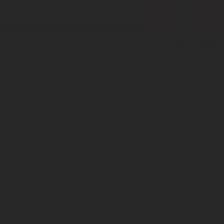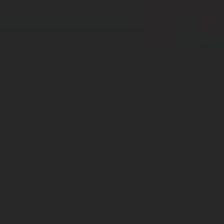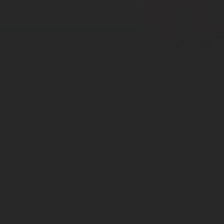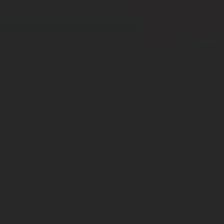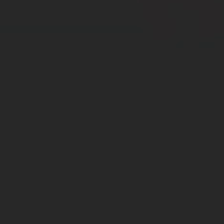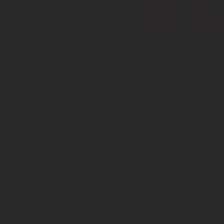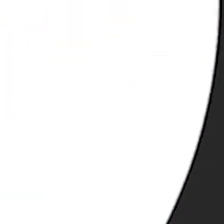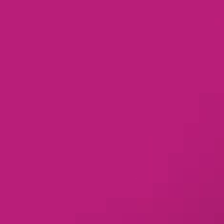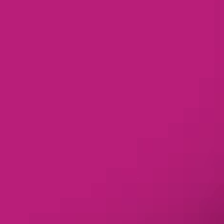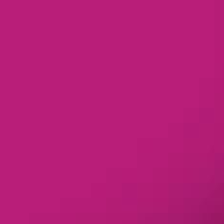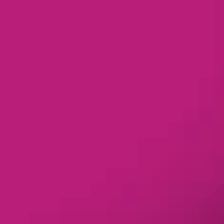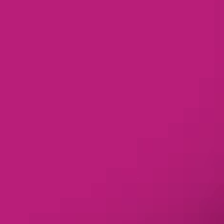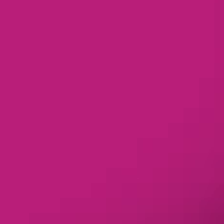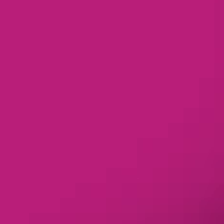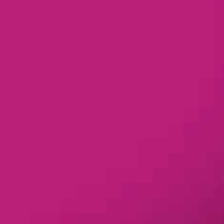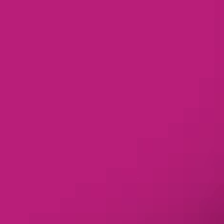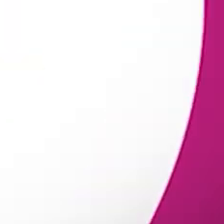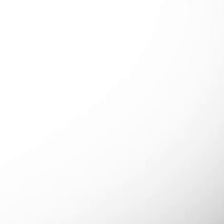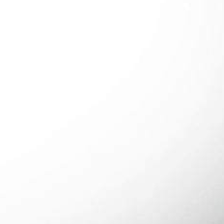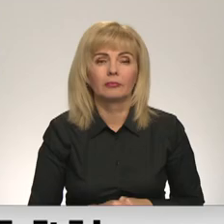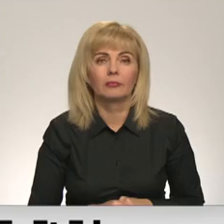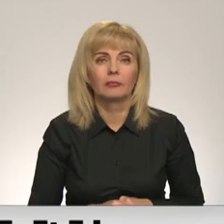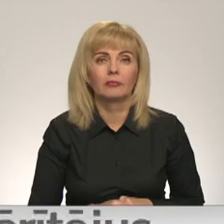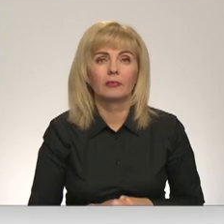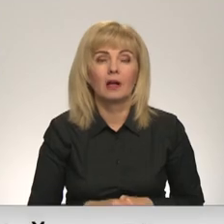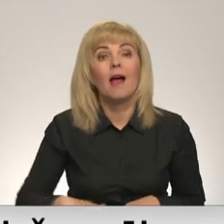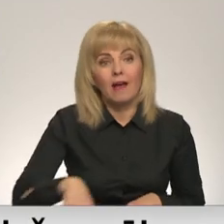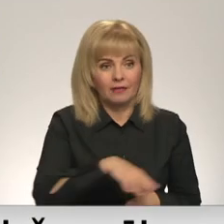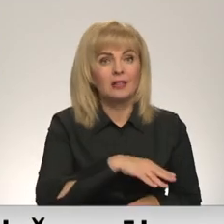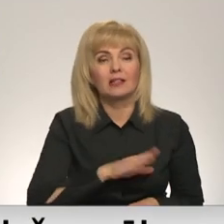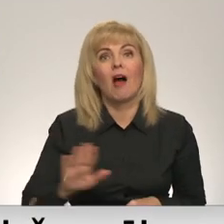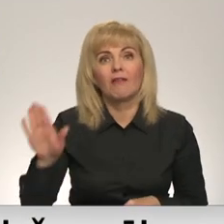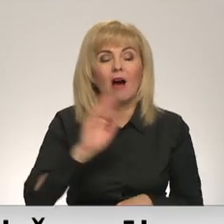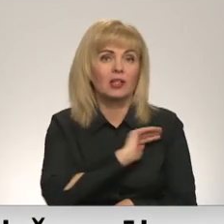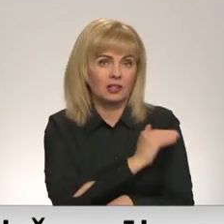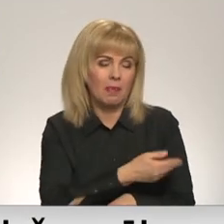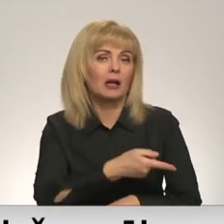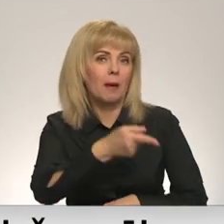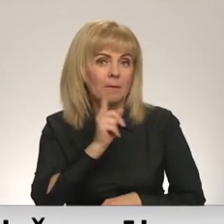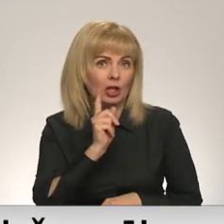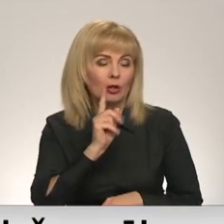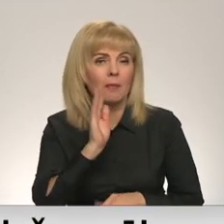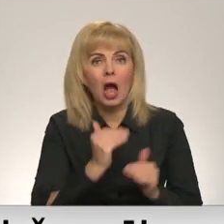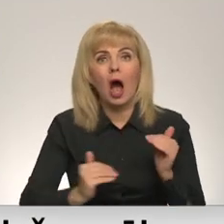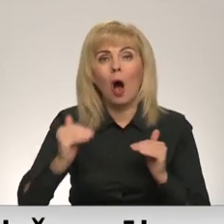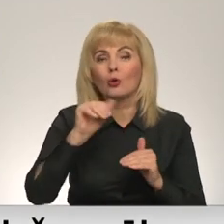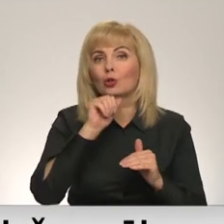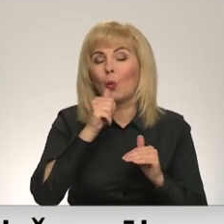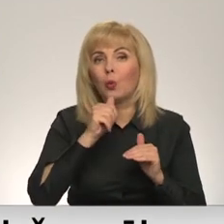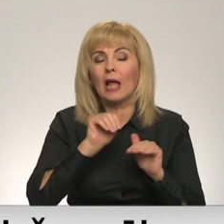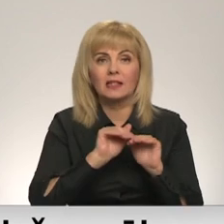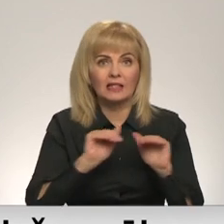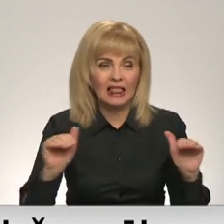Re, viss ēters ir te! Visā valstī ir spēkā brīdinājums par augstu ūdens